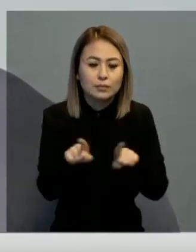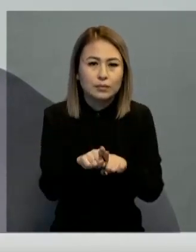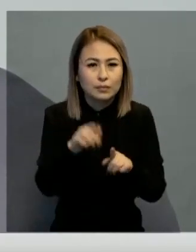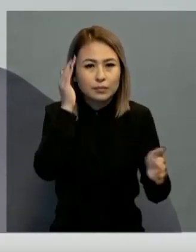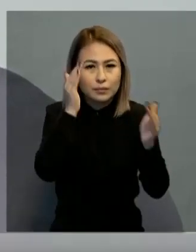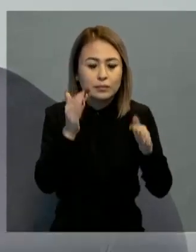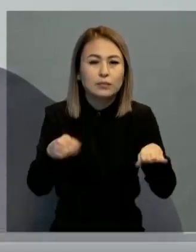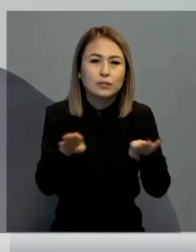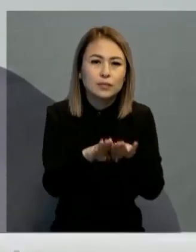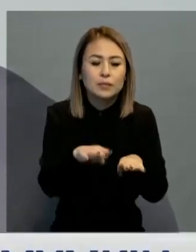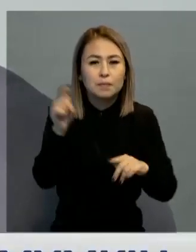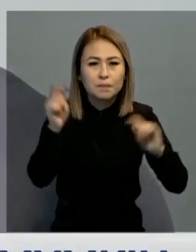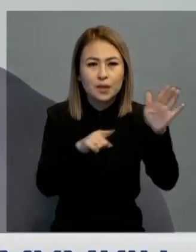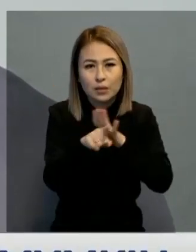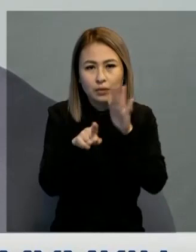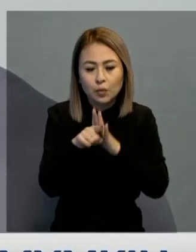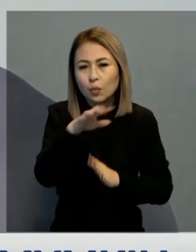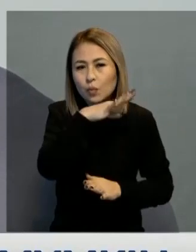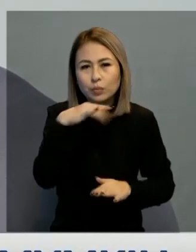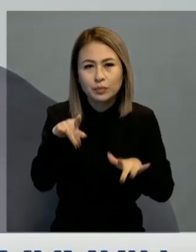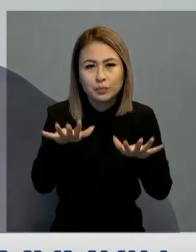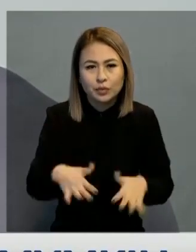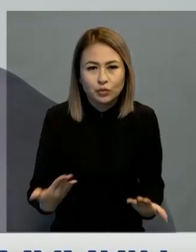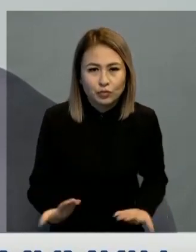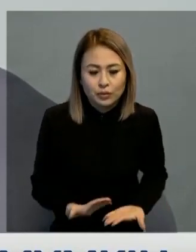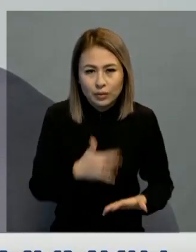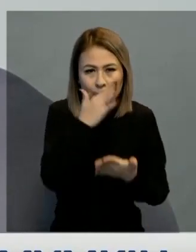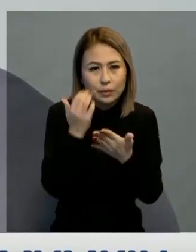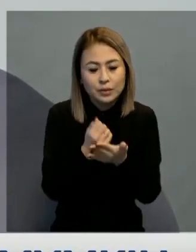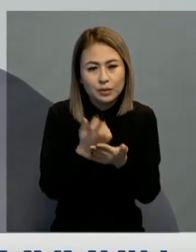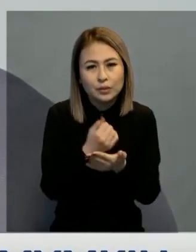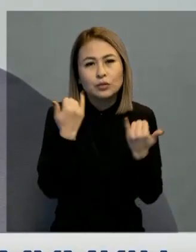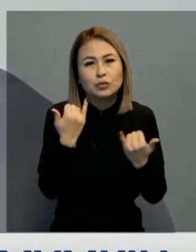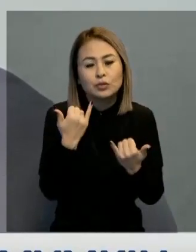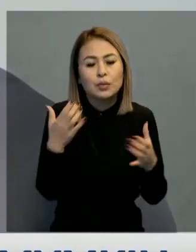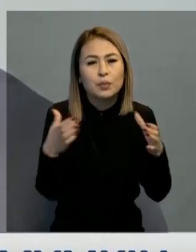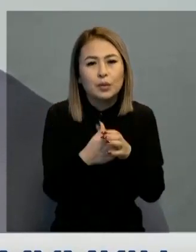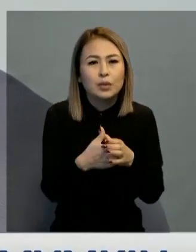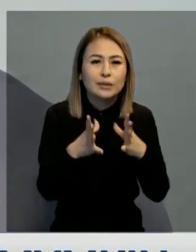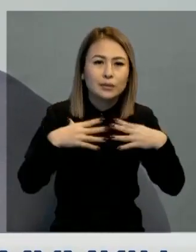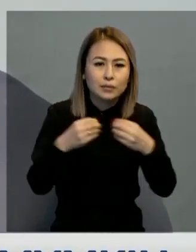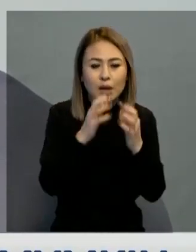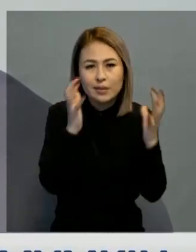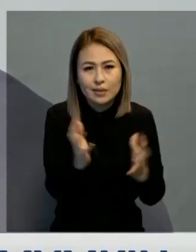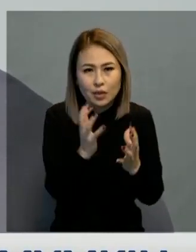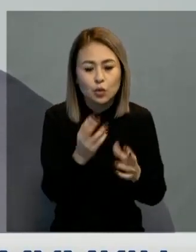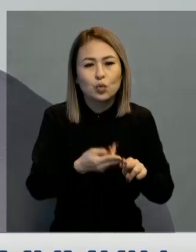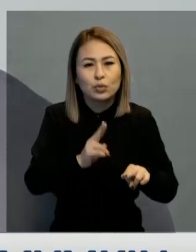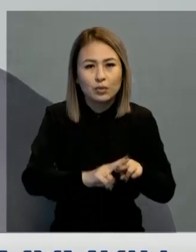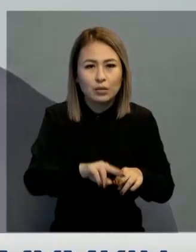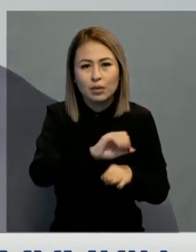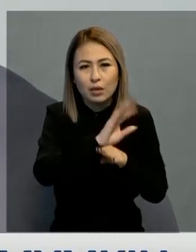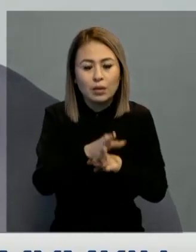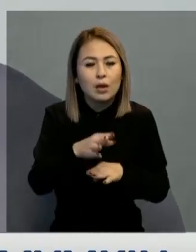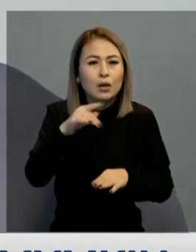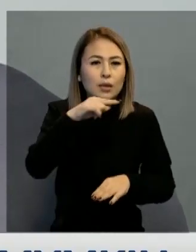Онда мигранттарымыз көп. Сол жерде өмір сүреді, табыс табады. Өз отанындағы отбасын асырайды. Сондықтан Ресей мен